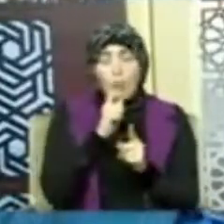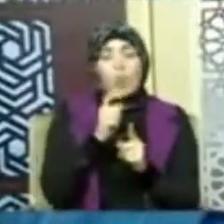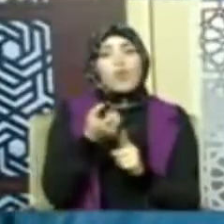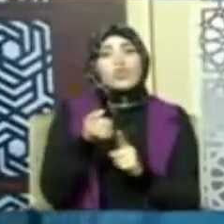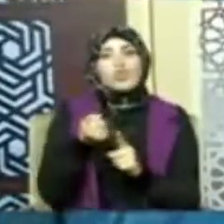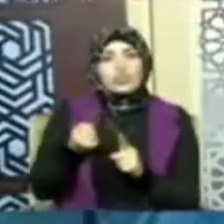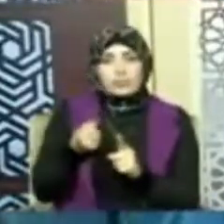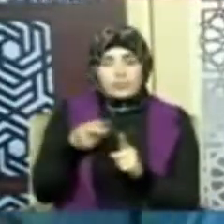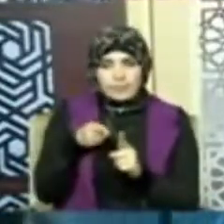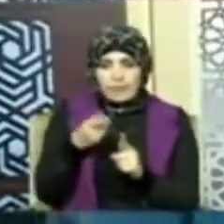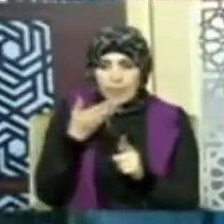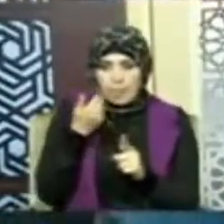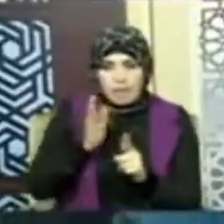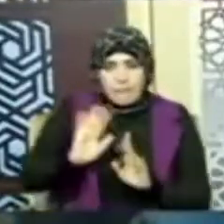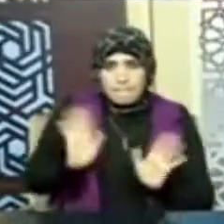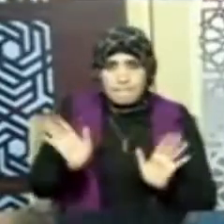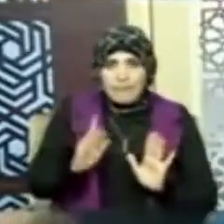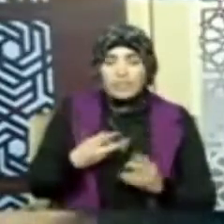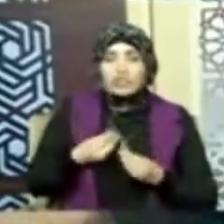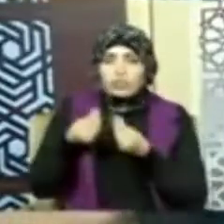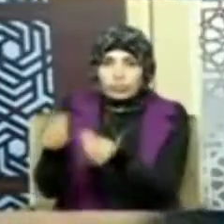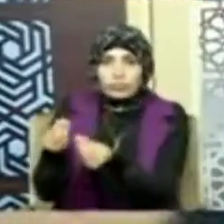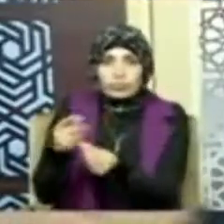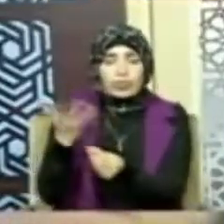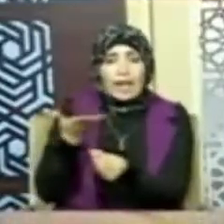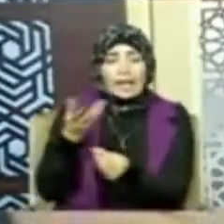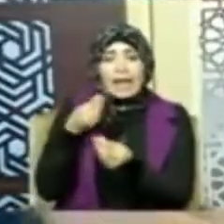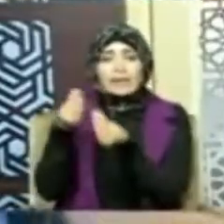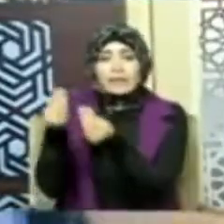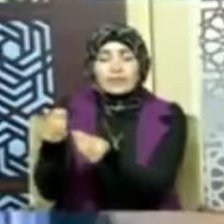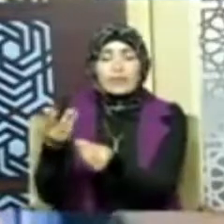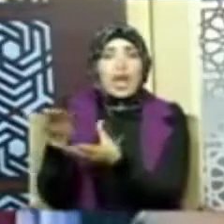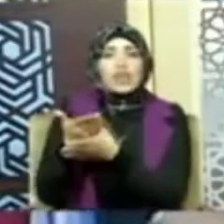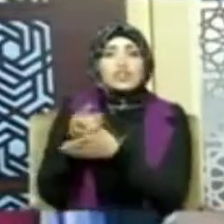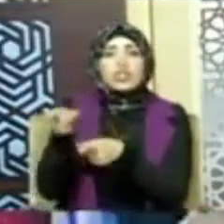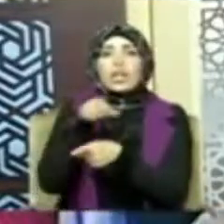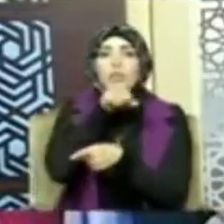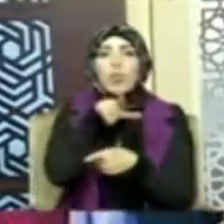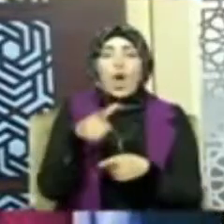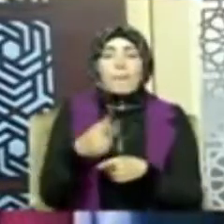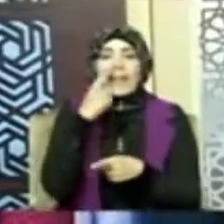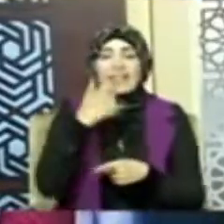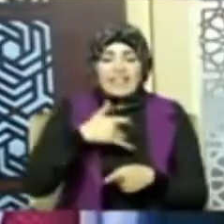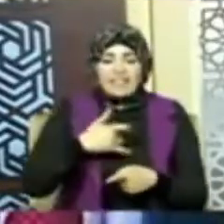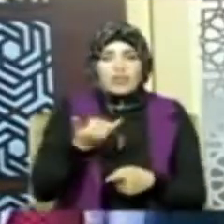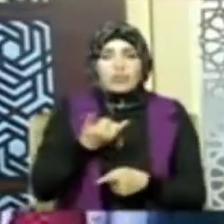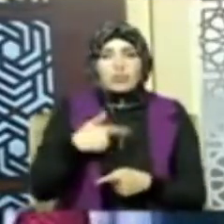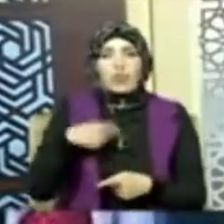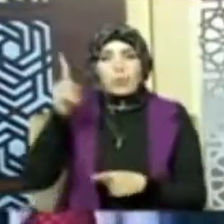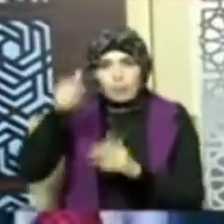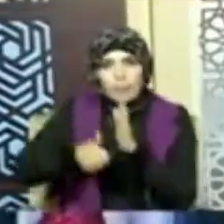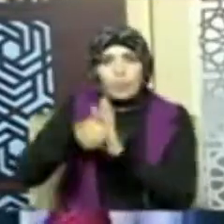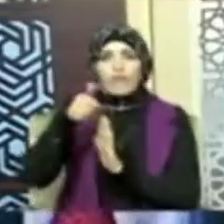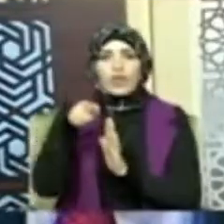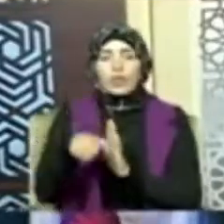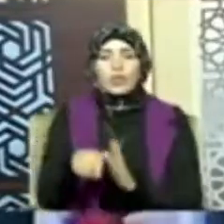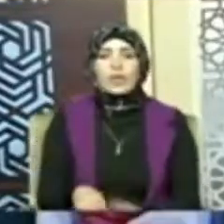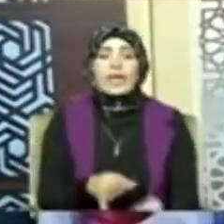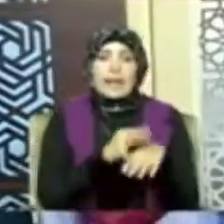هم المفلحون. المهاجرون تركوا الدنيا وما فيها أموالهم وديارهم ابتغاء مرضات